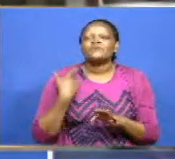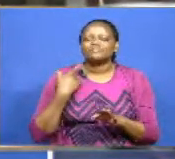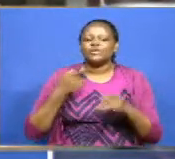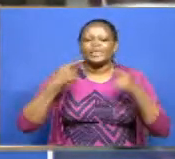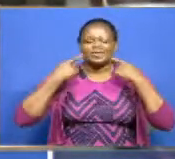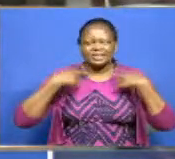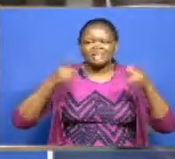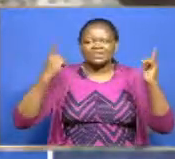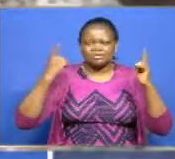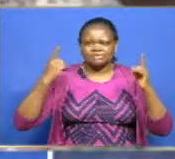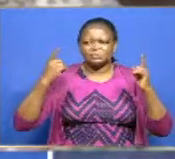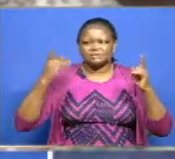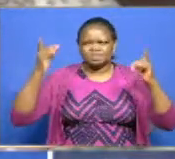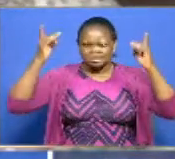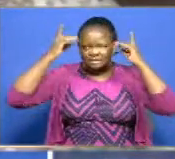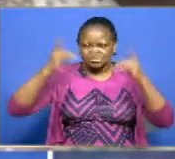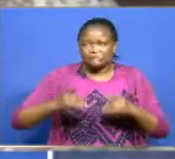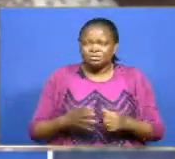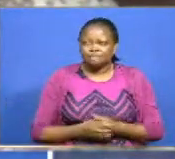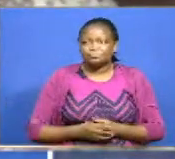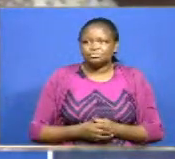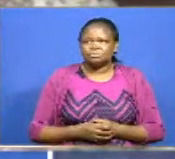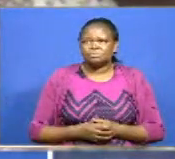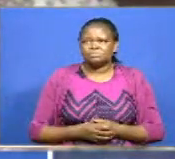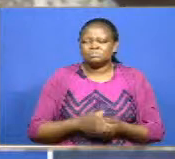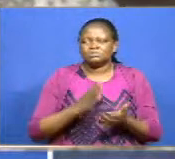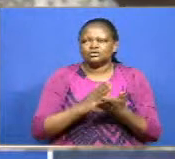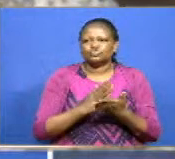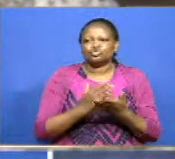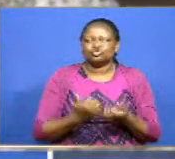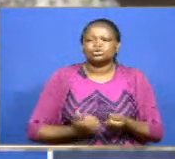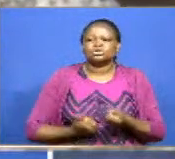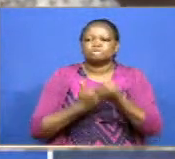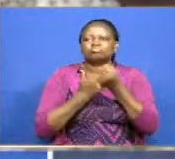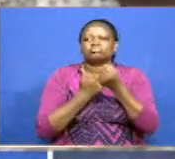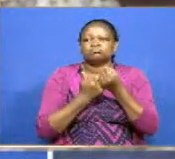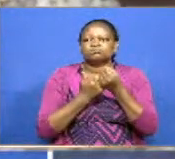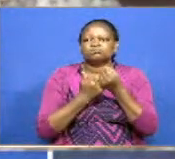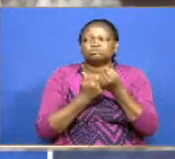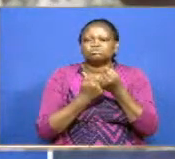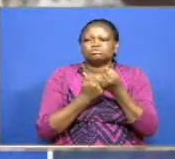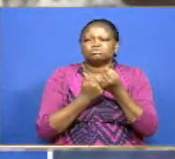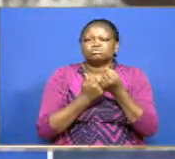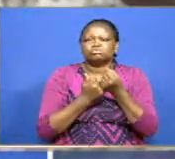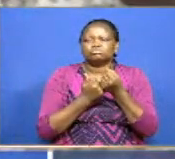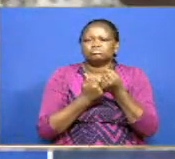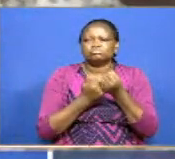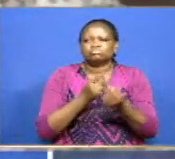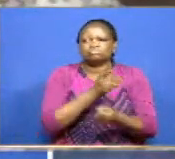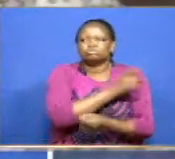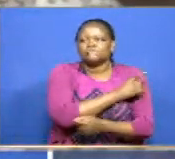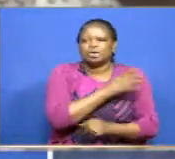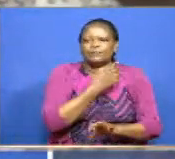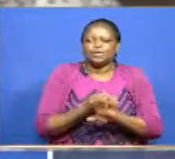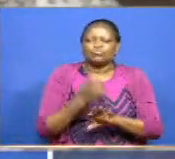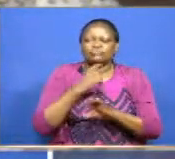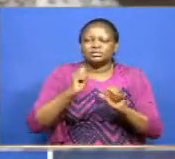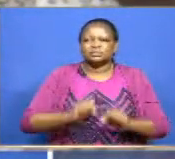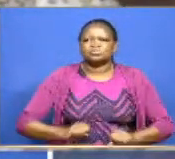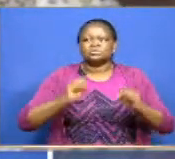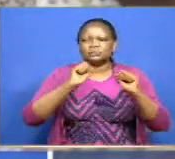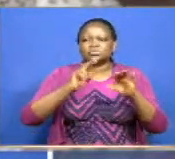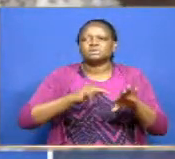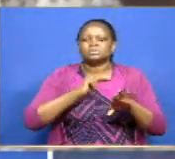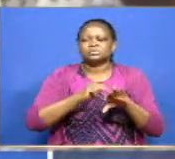kutangaza maamuzi. As MCS, we throw our weight behind the coronation so that Dr. Matiang'i, who is also the chair of the